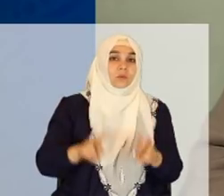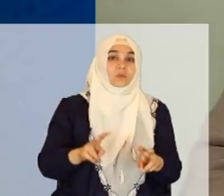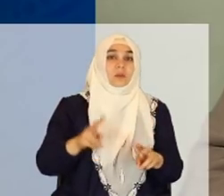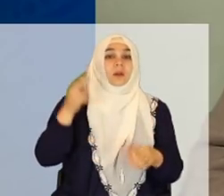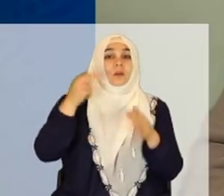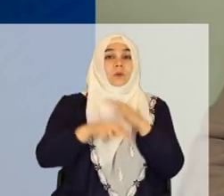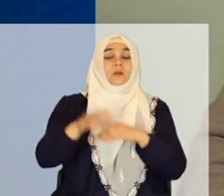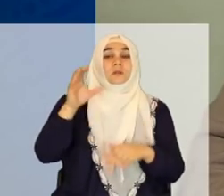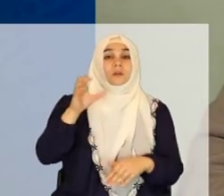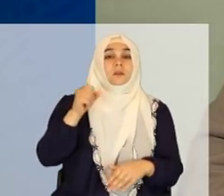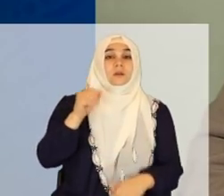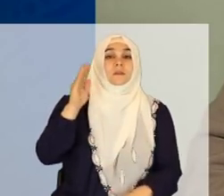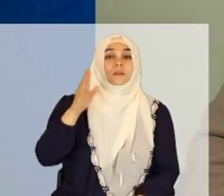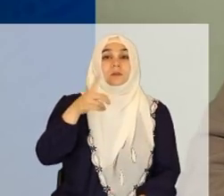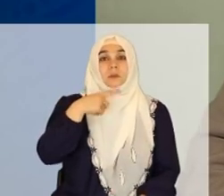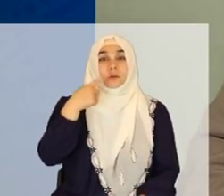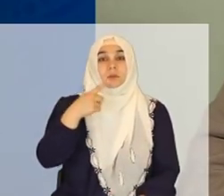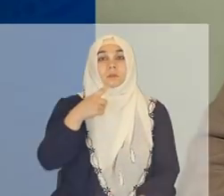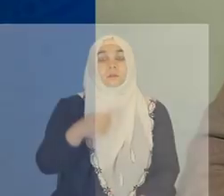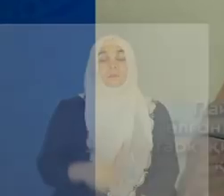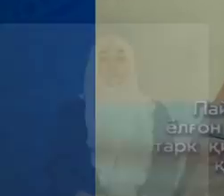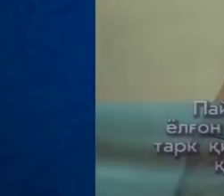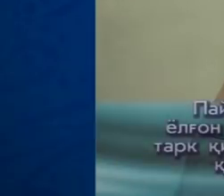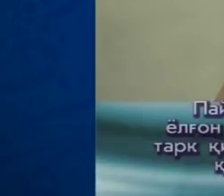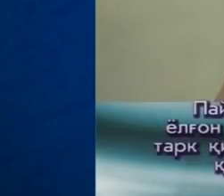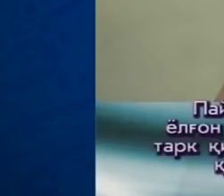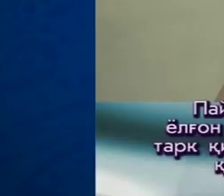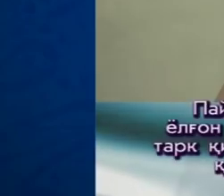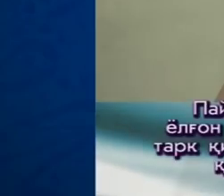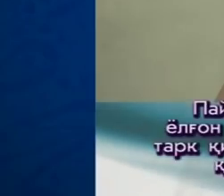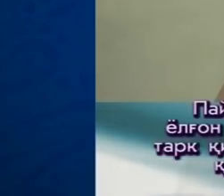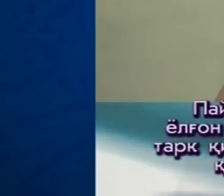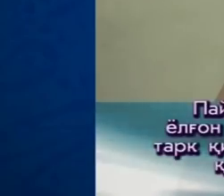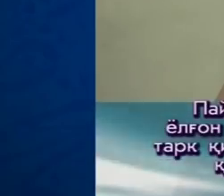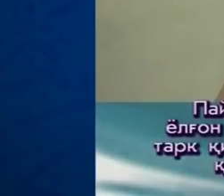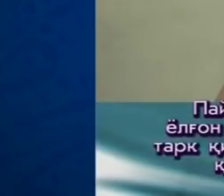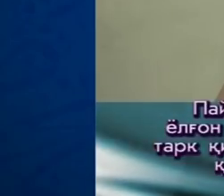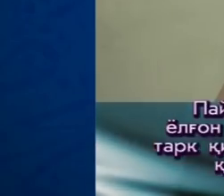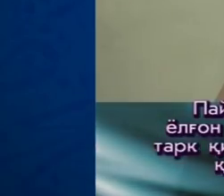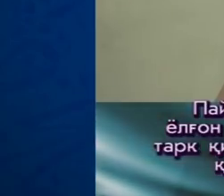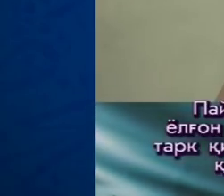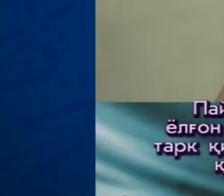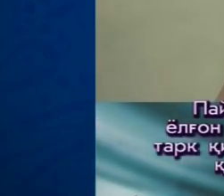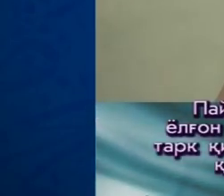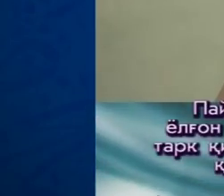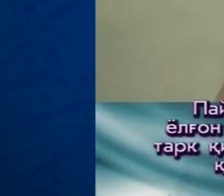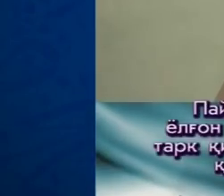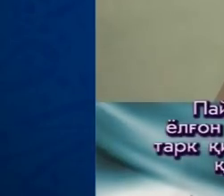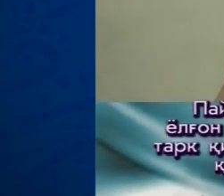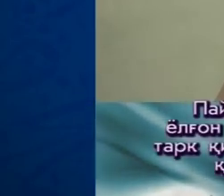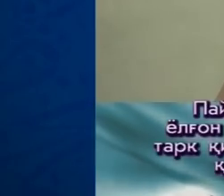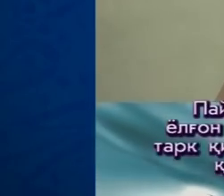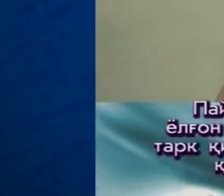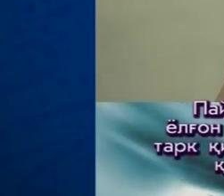Payg'ambar alayhisolatu vasallam aytadilar: "Man lam yad' qawla az-zuri wal 'amala bihi,